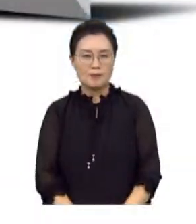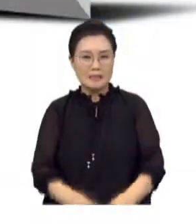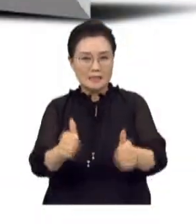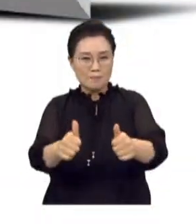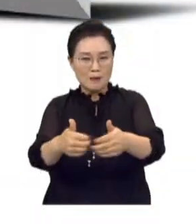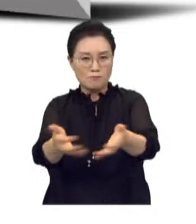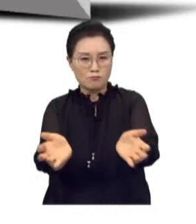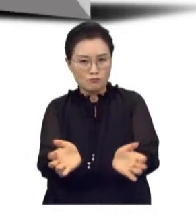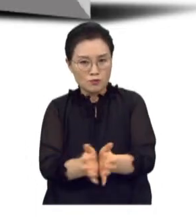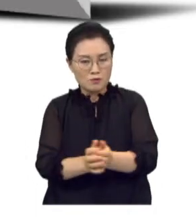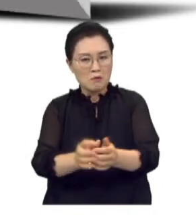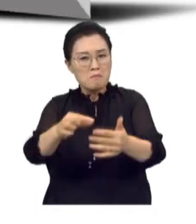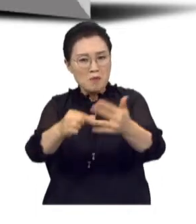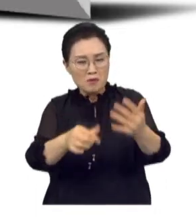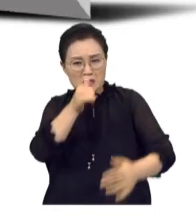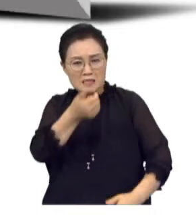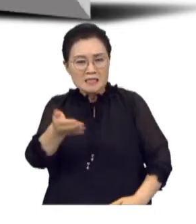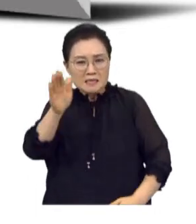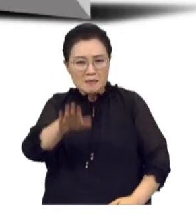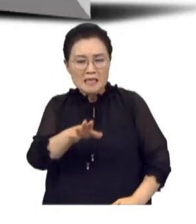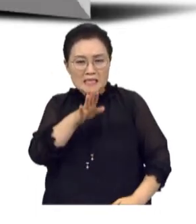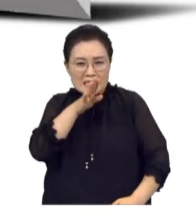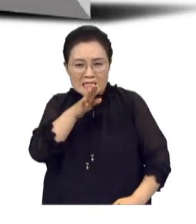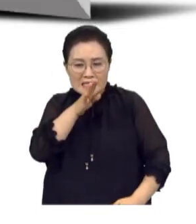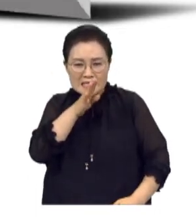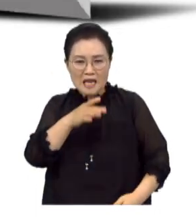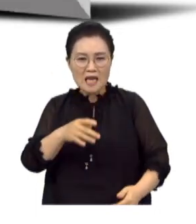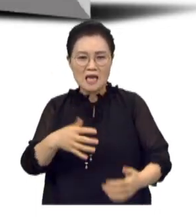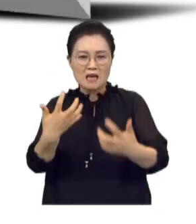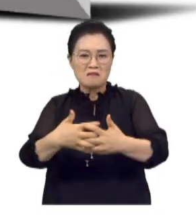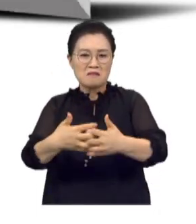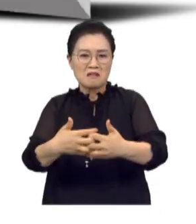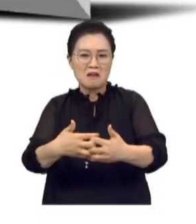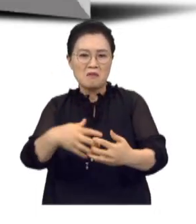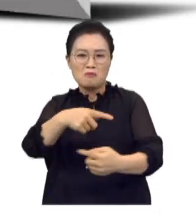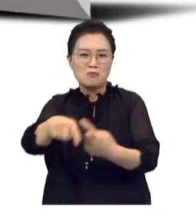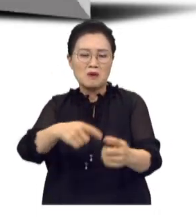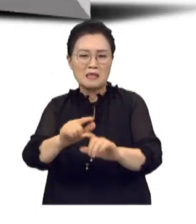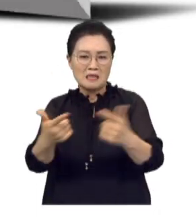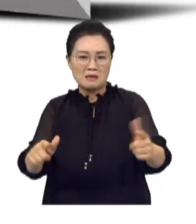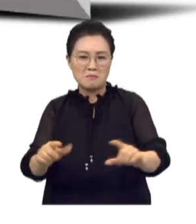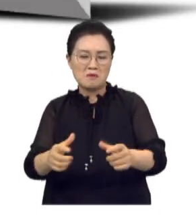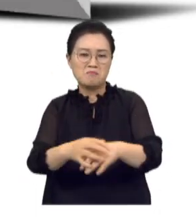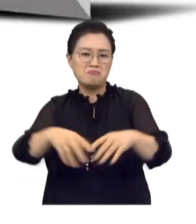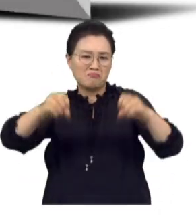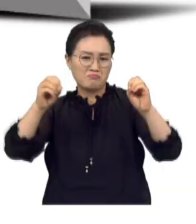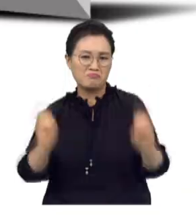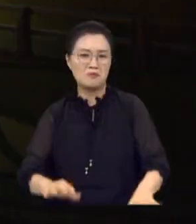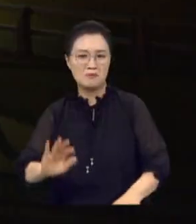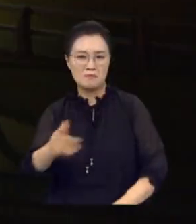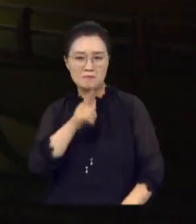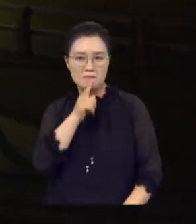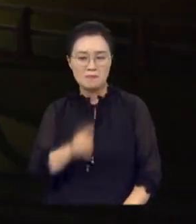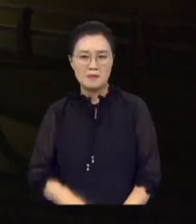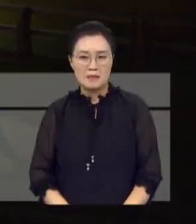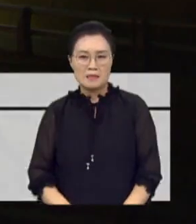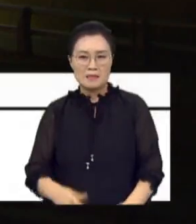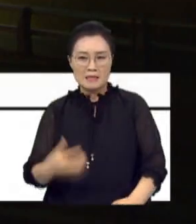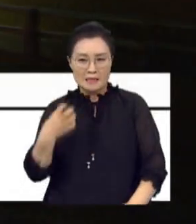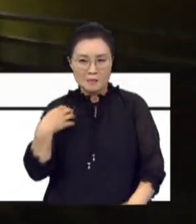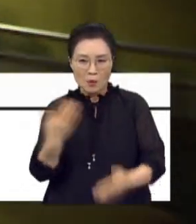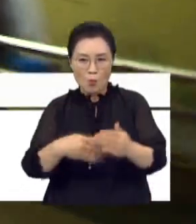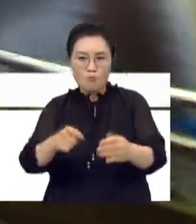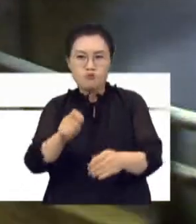재판부는 매뉴얼이 있더라도 실제 상황에서 작동하지 않으면 물거품이 된다 고 꼬집었습니다 담당 공무원들의